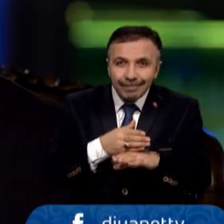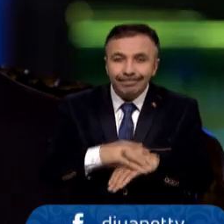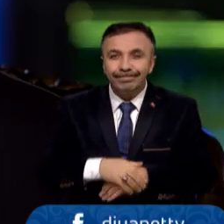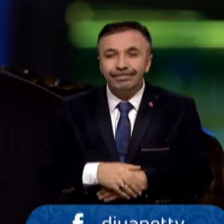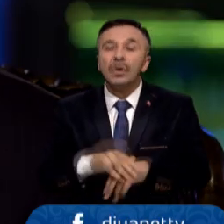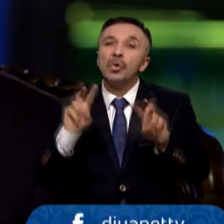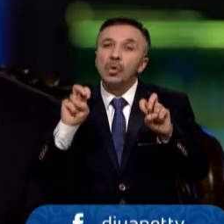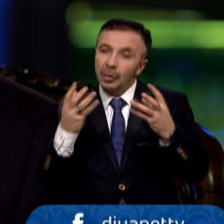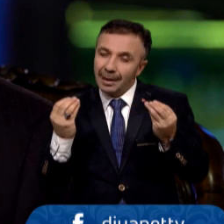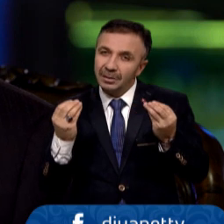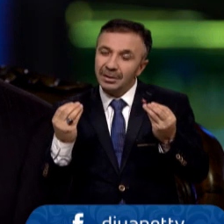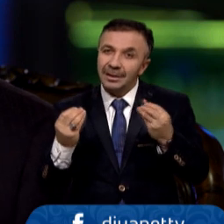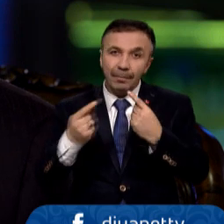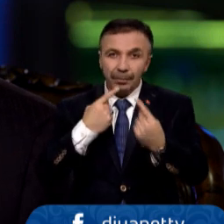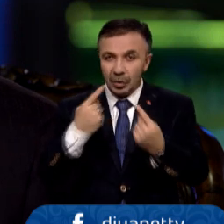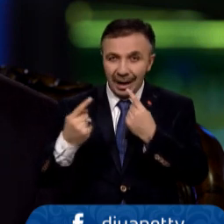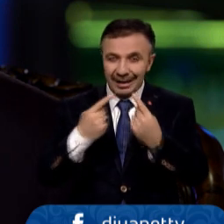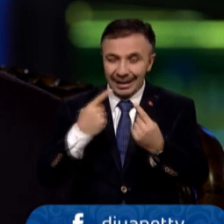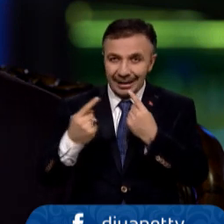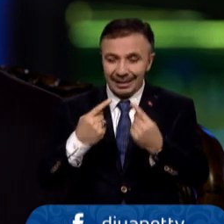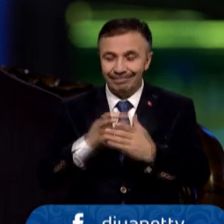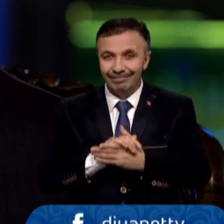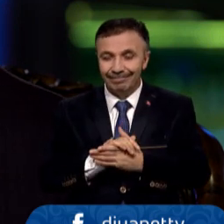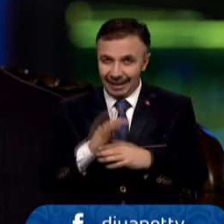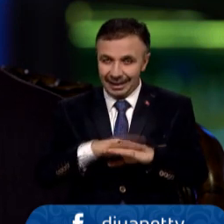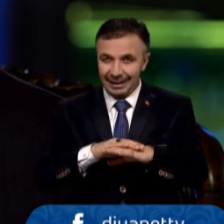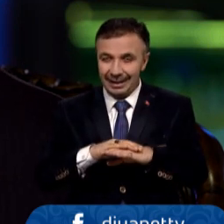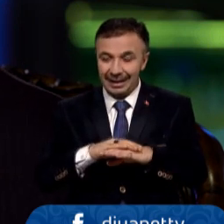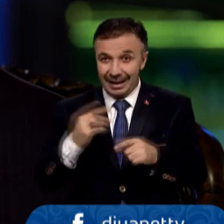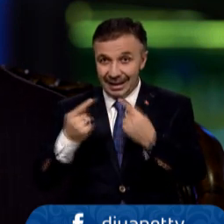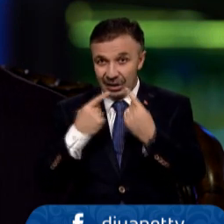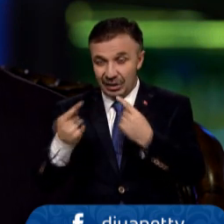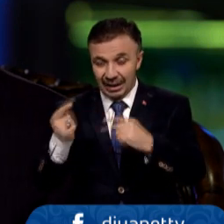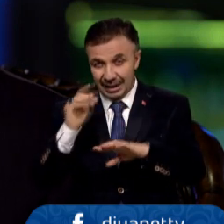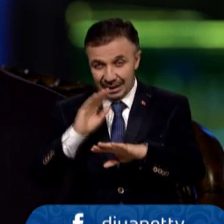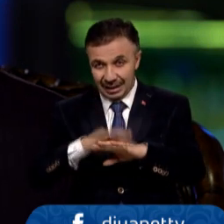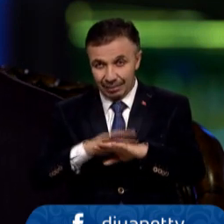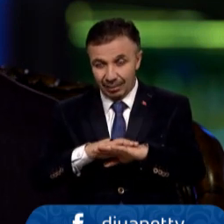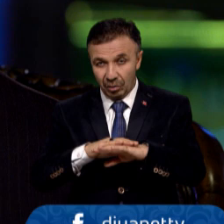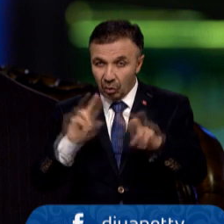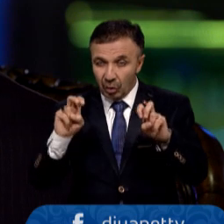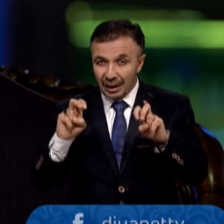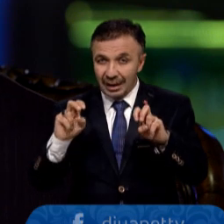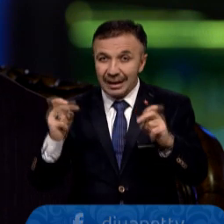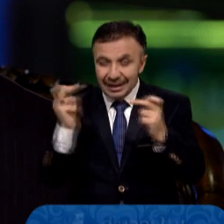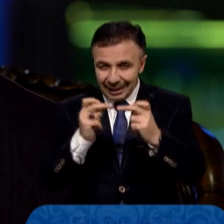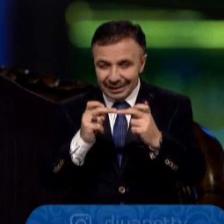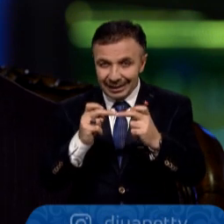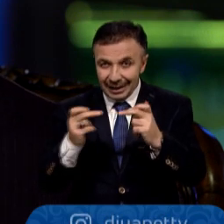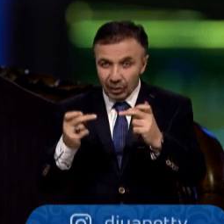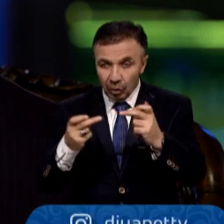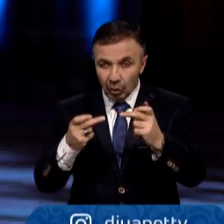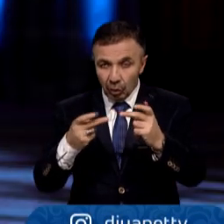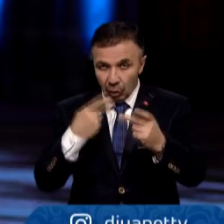bu sebepten dolayı konu larımızı müzakereye açarken istişare ortamlarında konular